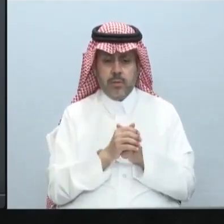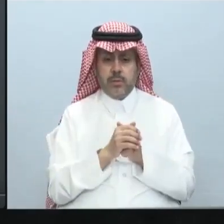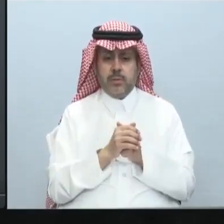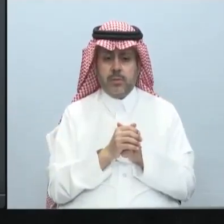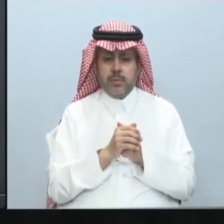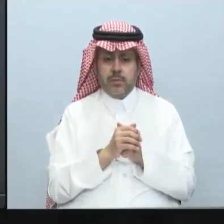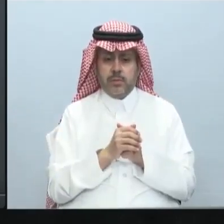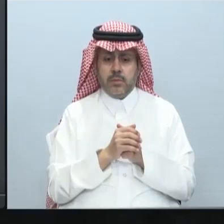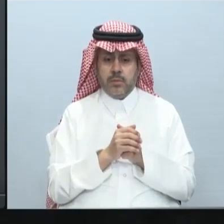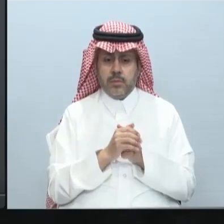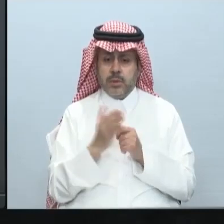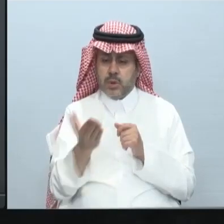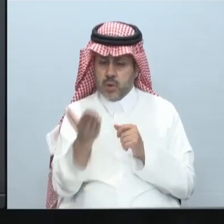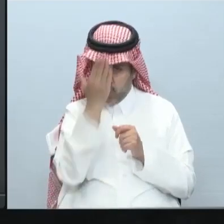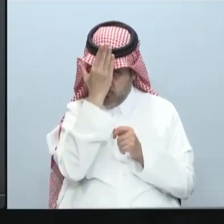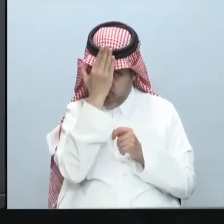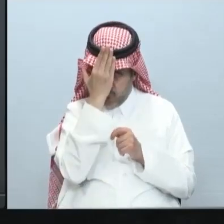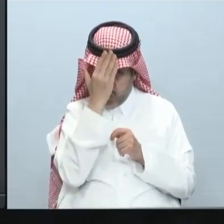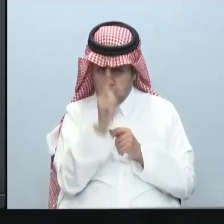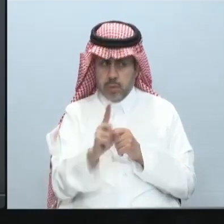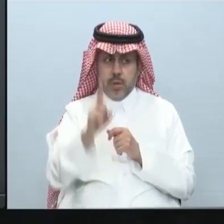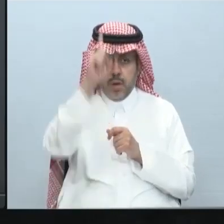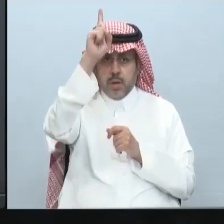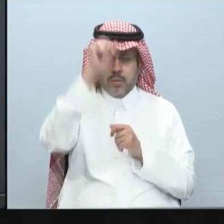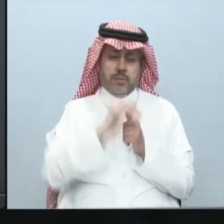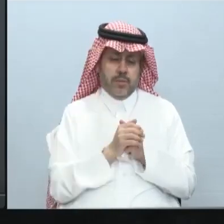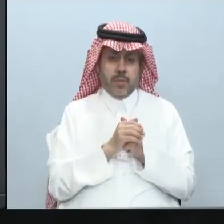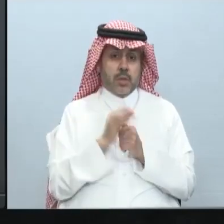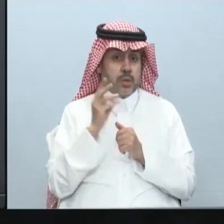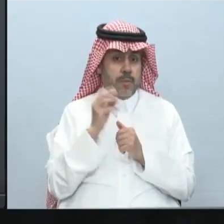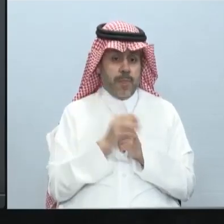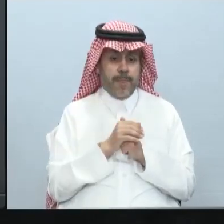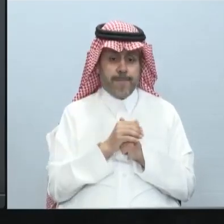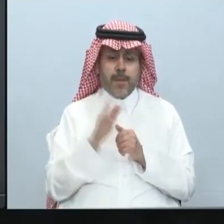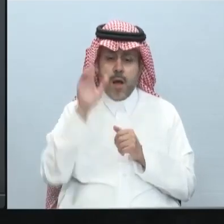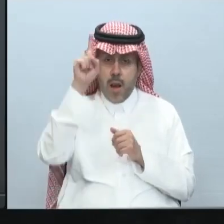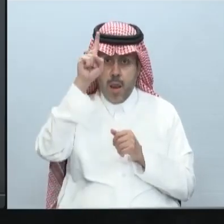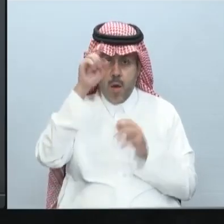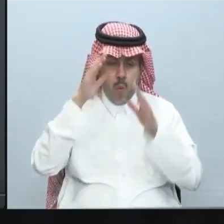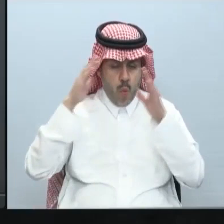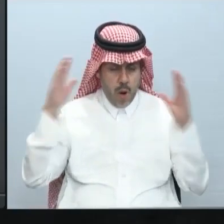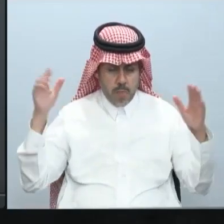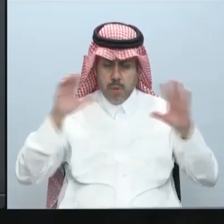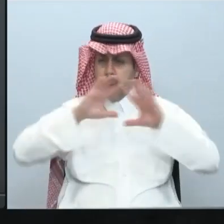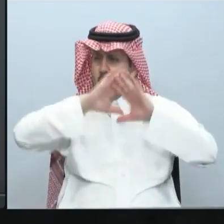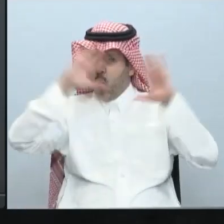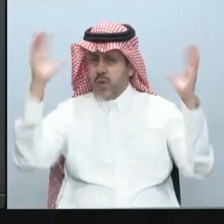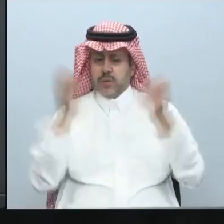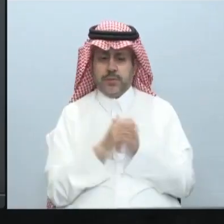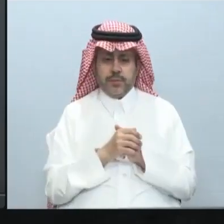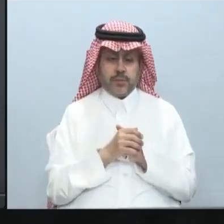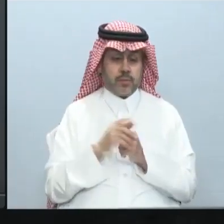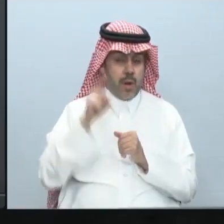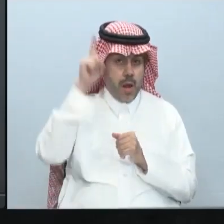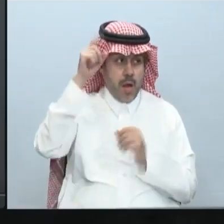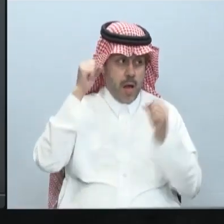ذال خاضع لله سبحانه وتعالى بالسجود فتقول الله اكبر من كل ما قلته فان الله